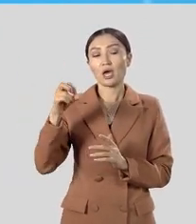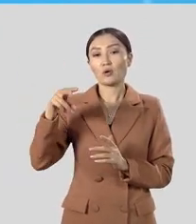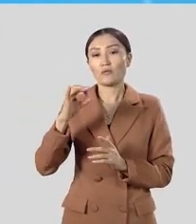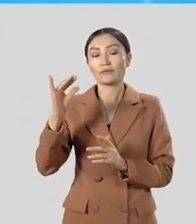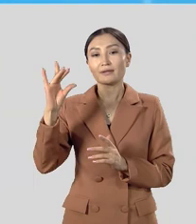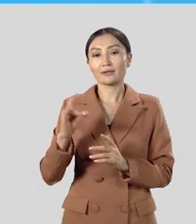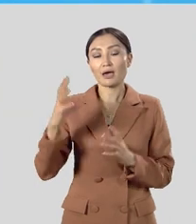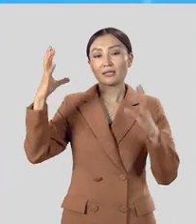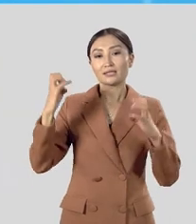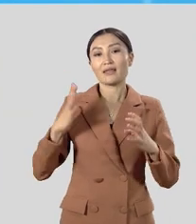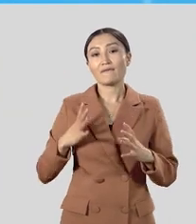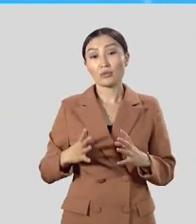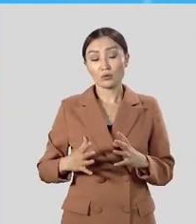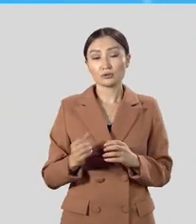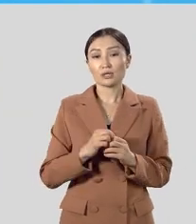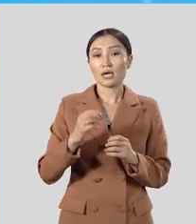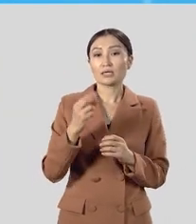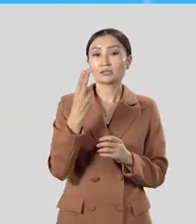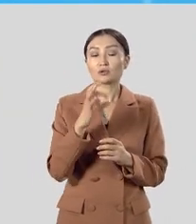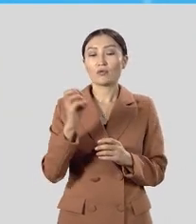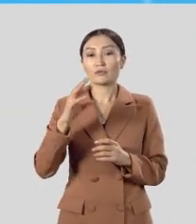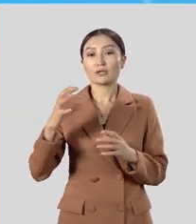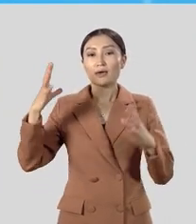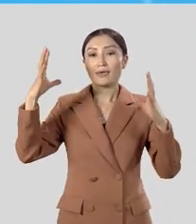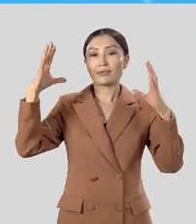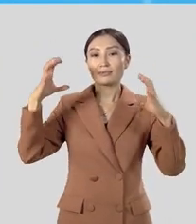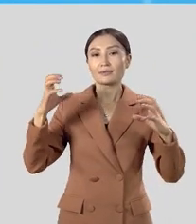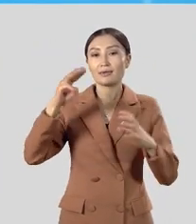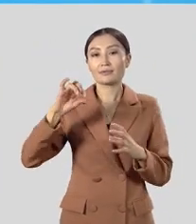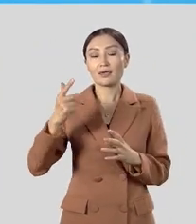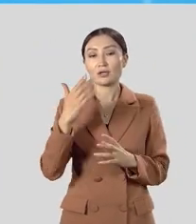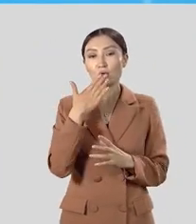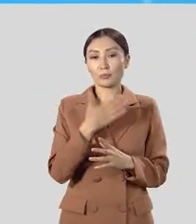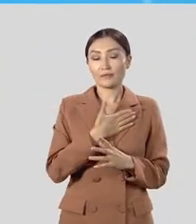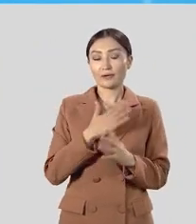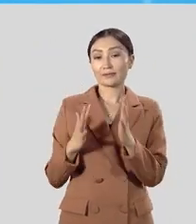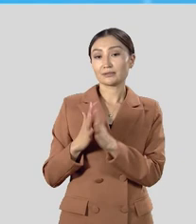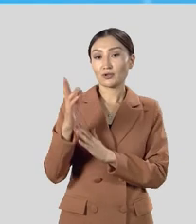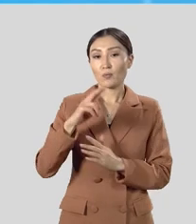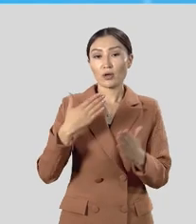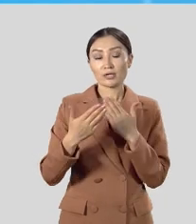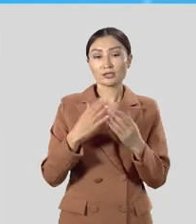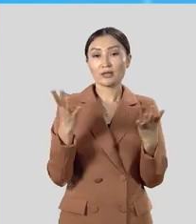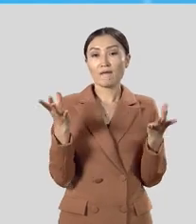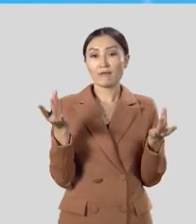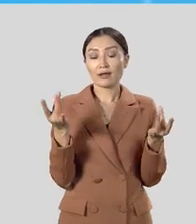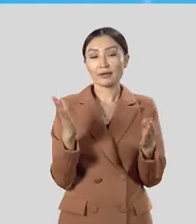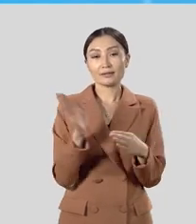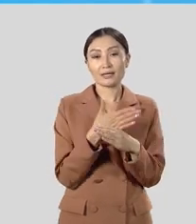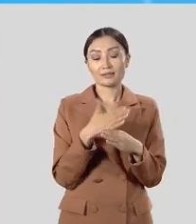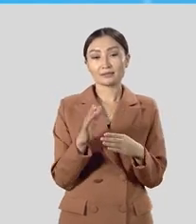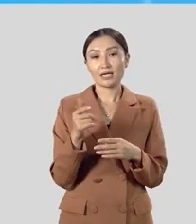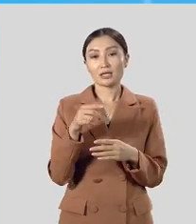– теневыносливые растения. Сциофиты – тенелюбивые растения. По отношению к влаге растения делятся